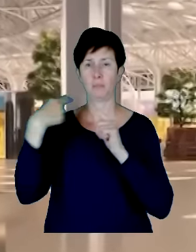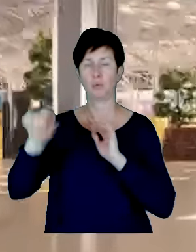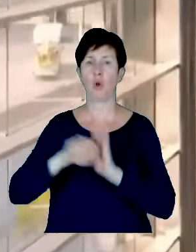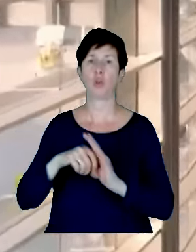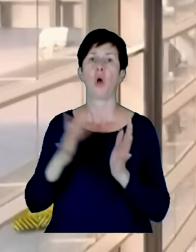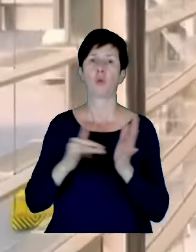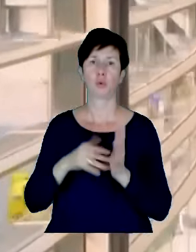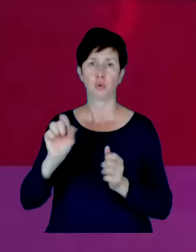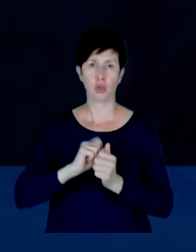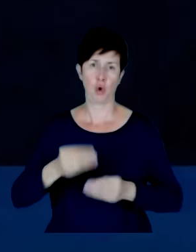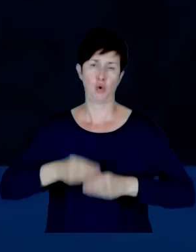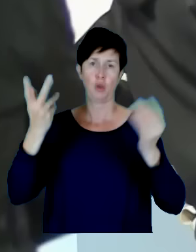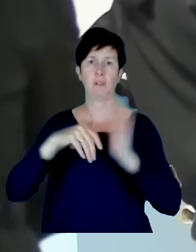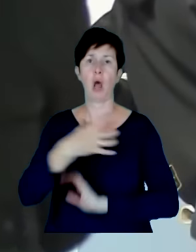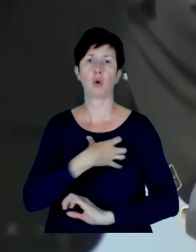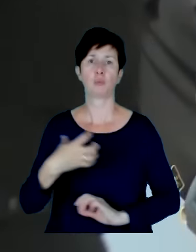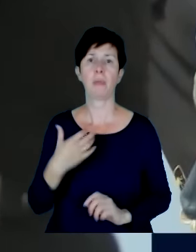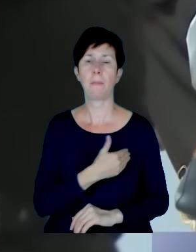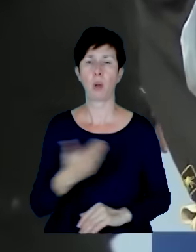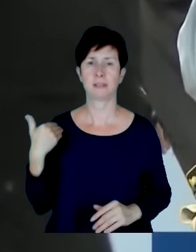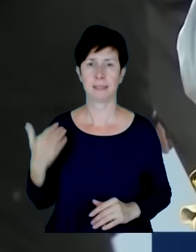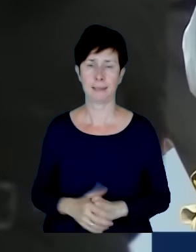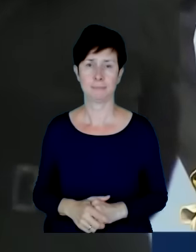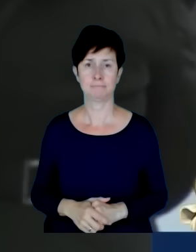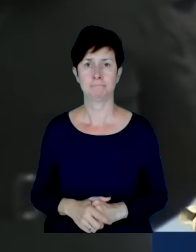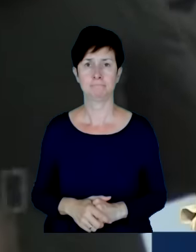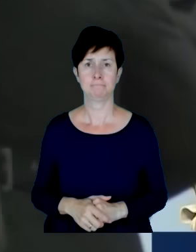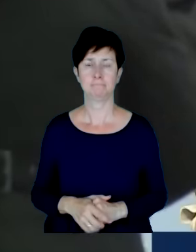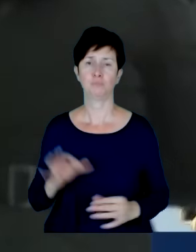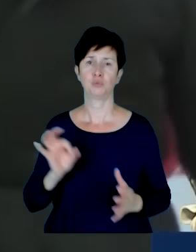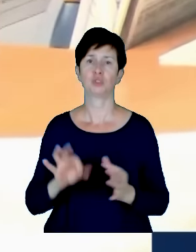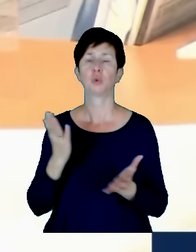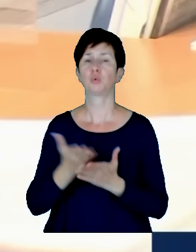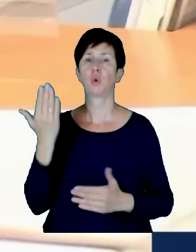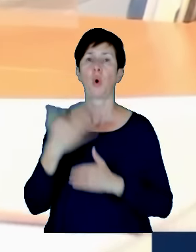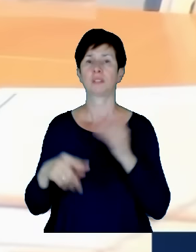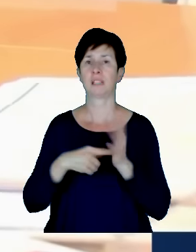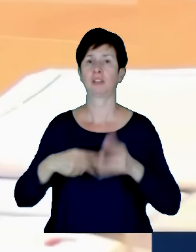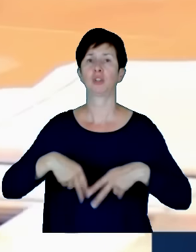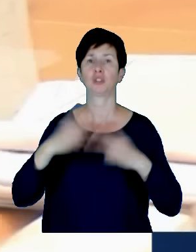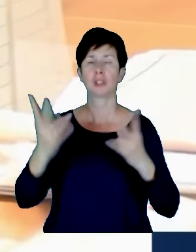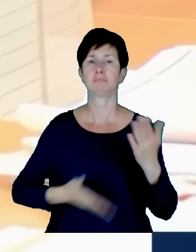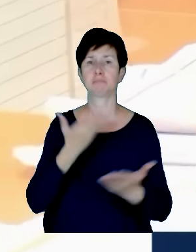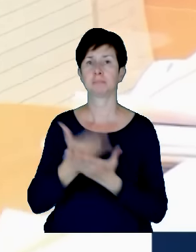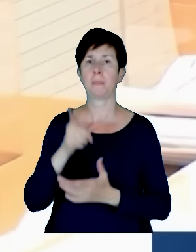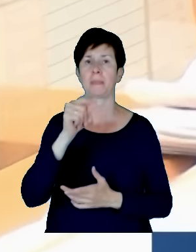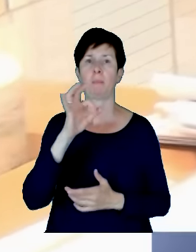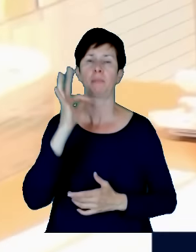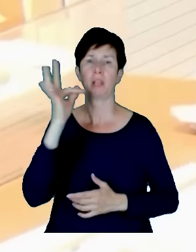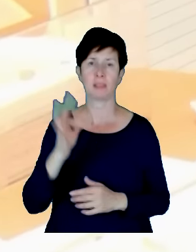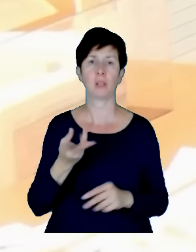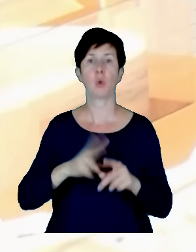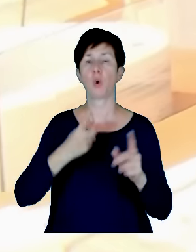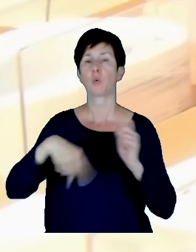polskiej gospodarki Dziś mija termin składania zeznań podatkowych można to zrobić w urzędach skarbowych niektóre z nich pracują do